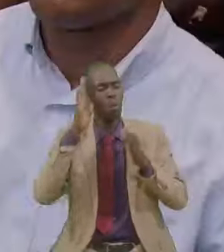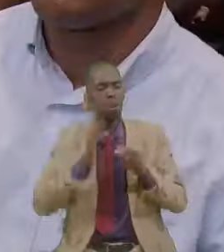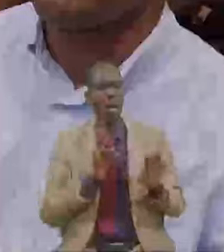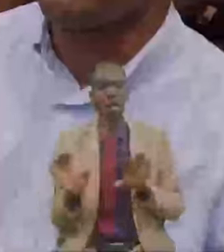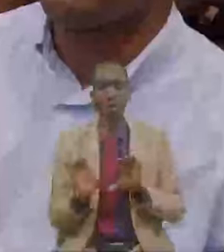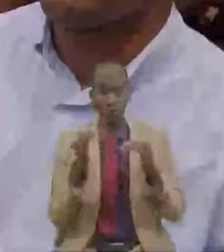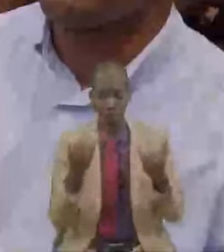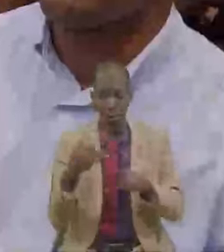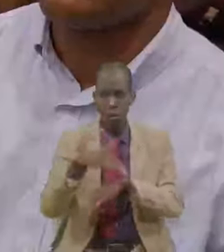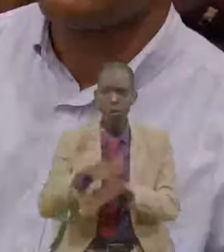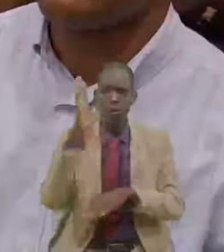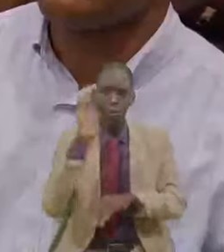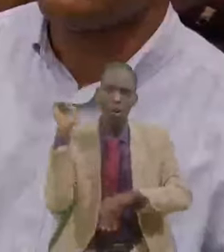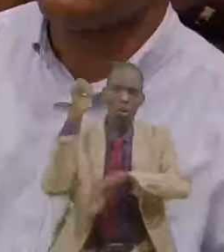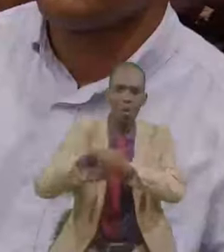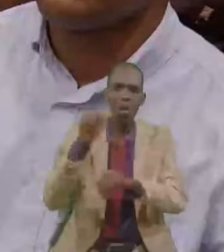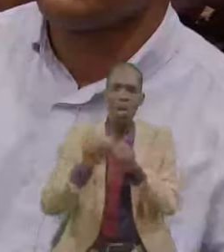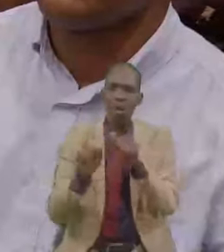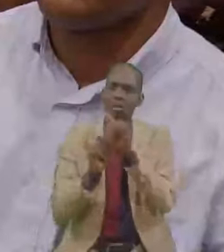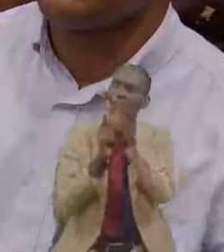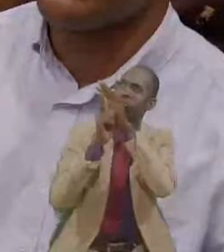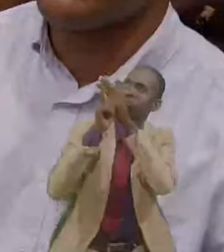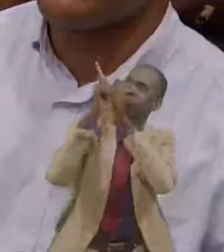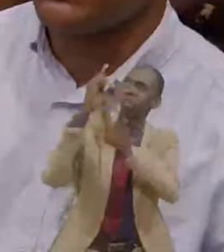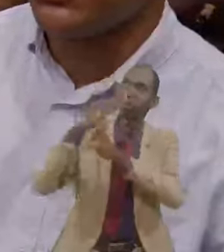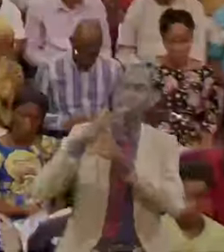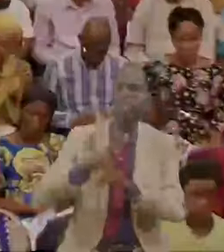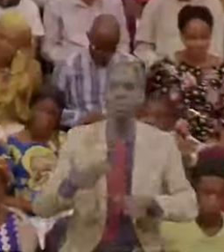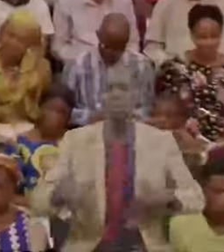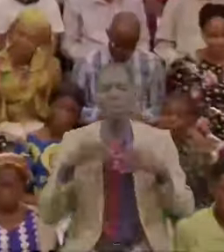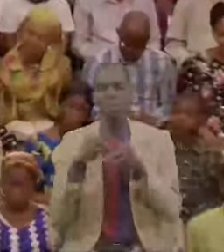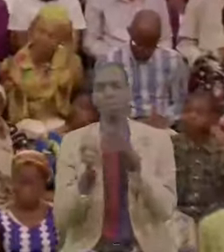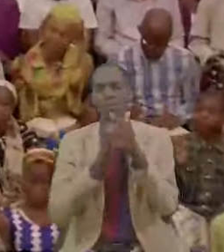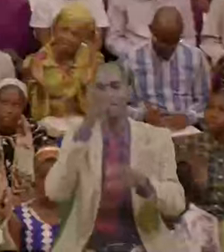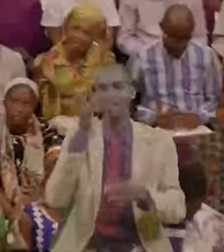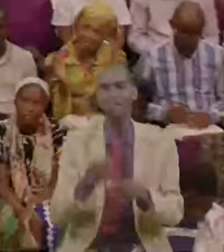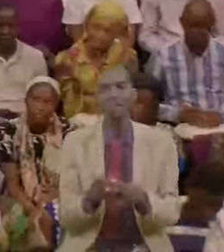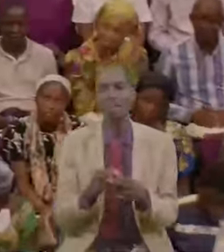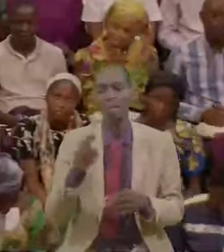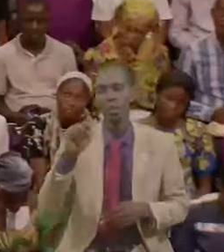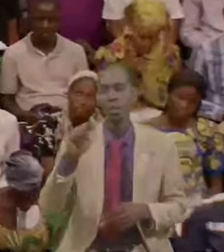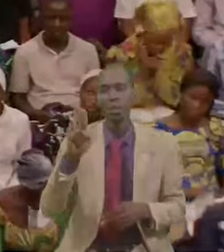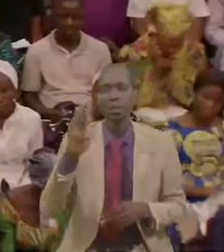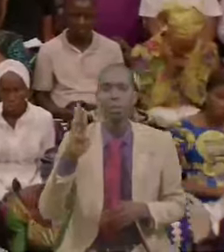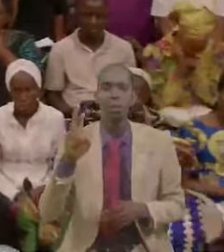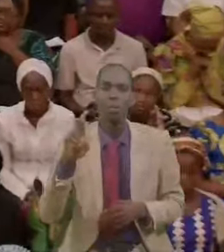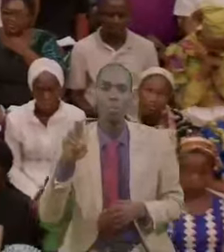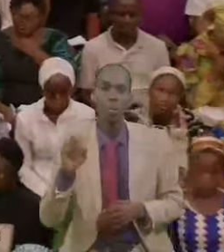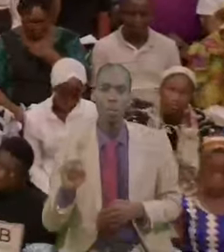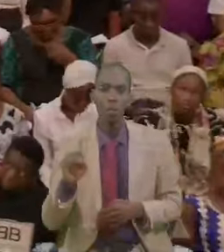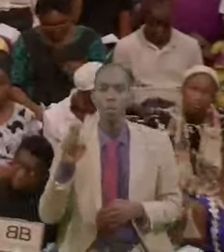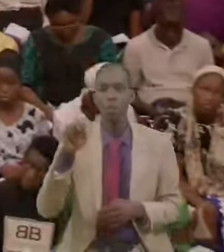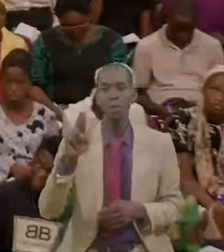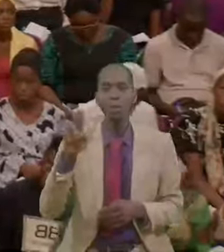vous allez vaincre chaque géant contre votre vie au nom de Jésus-Christ. Nombre chapitre